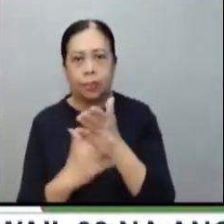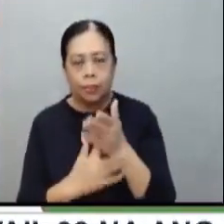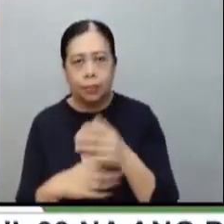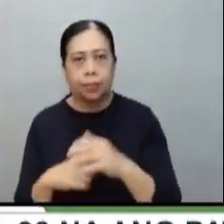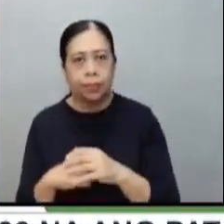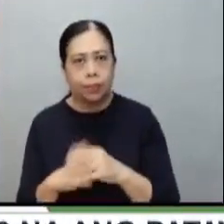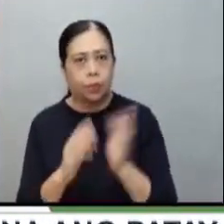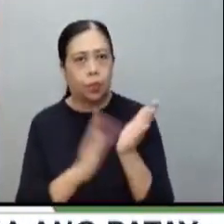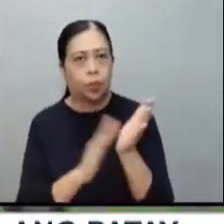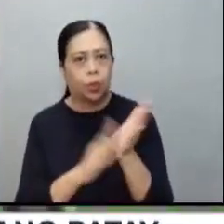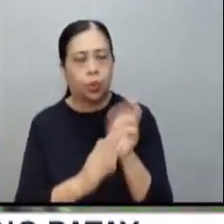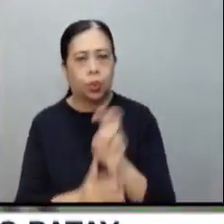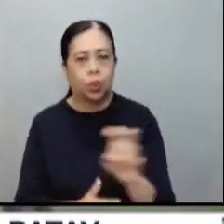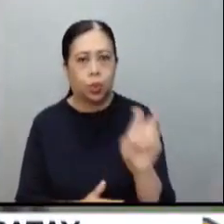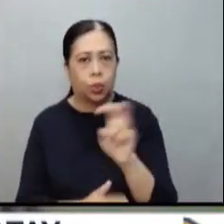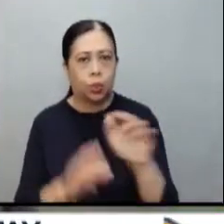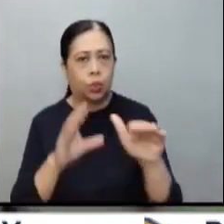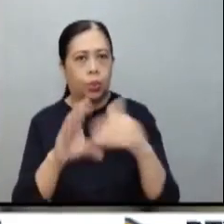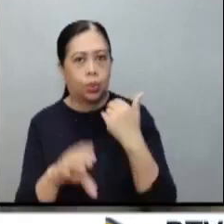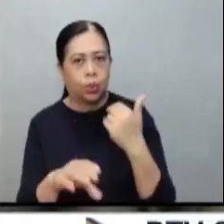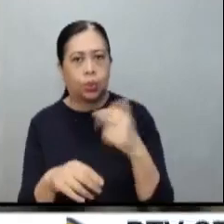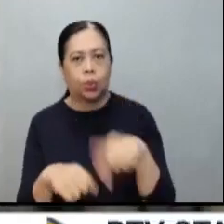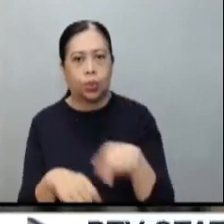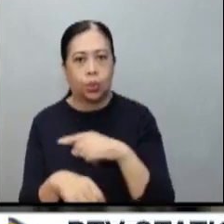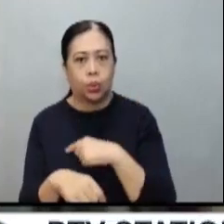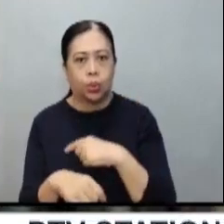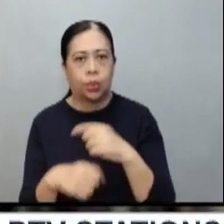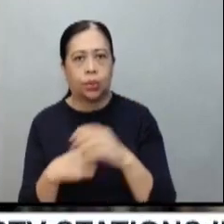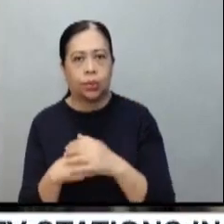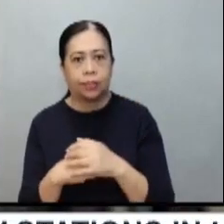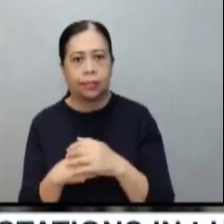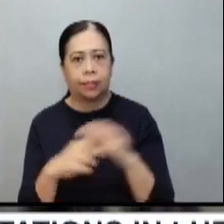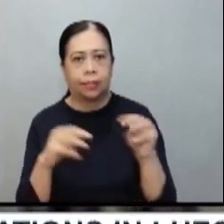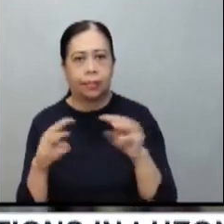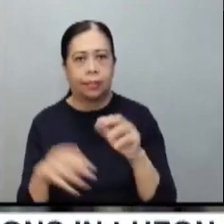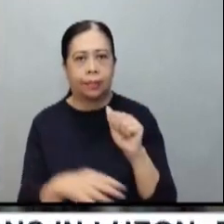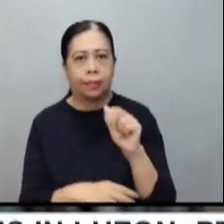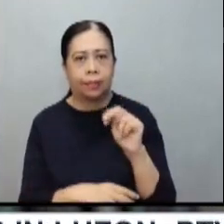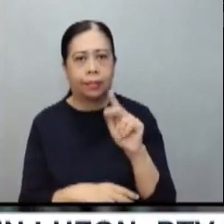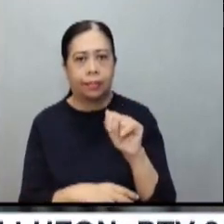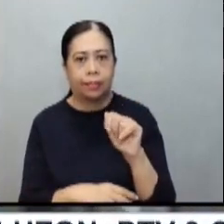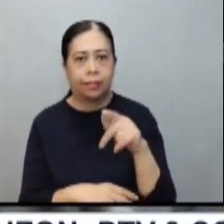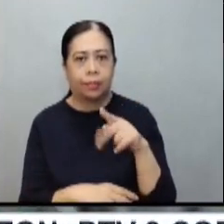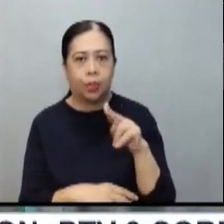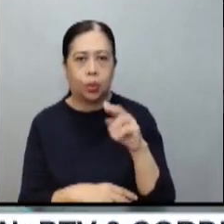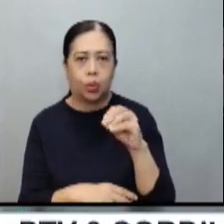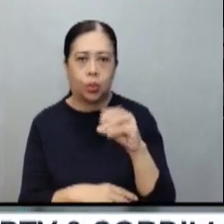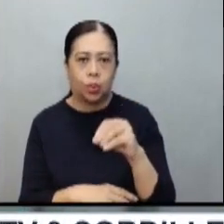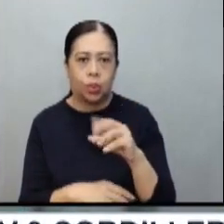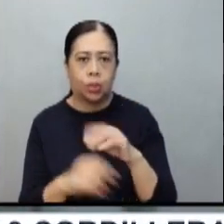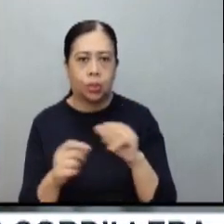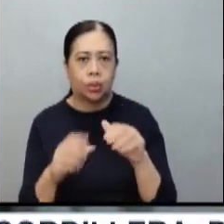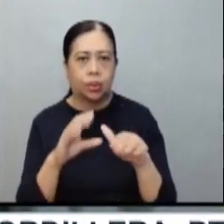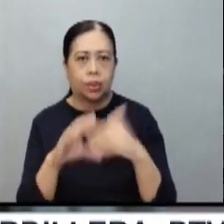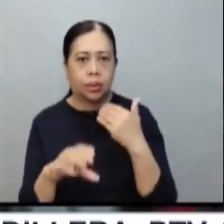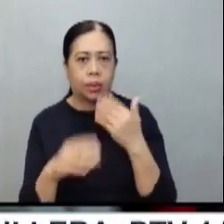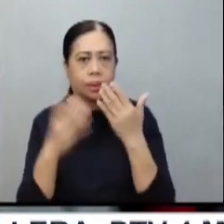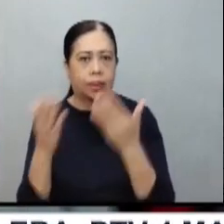tour. Mag-email lamang o sumulat sa aming general manager na si Annalisa V. Puod at isend sa email address na ito